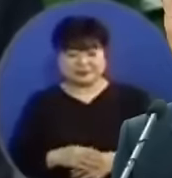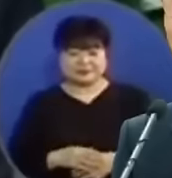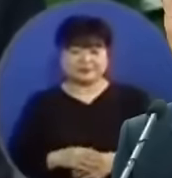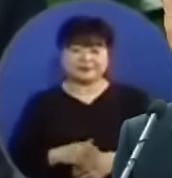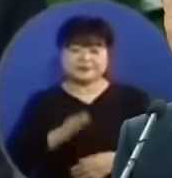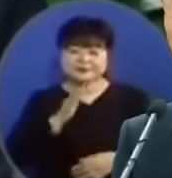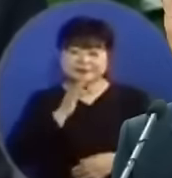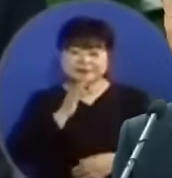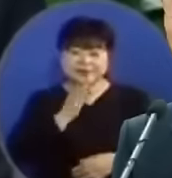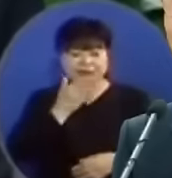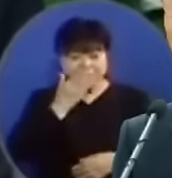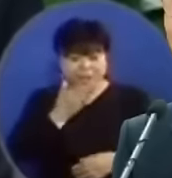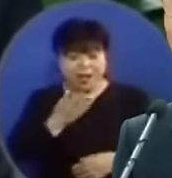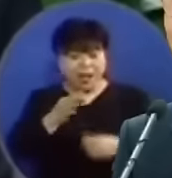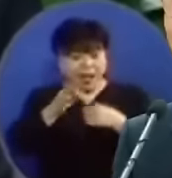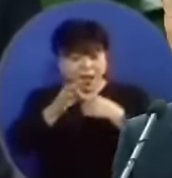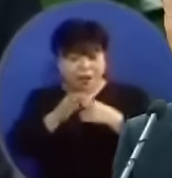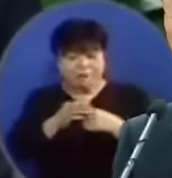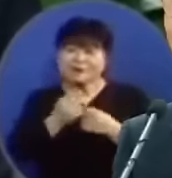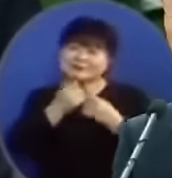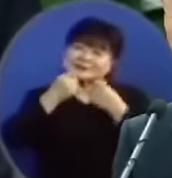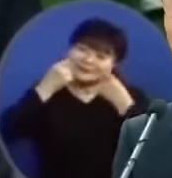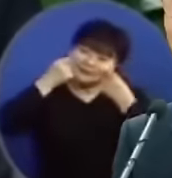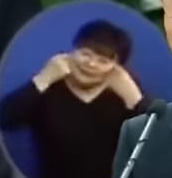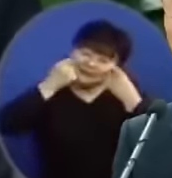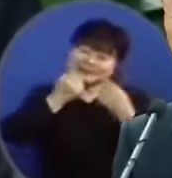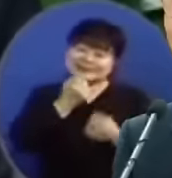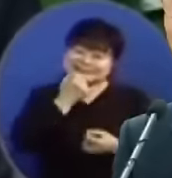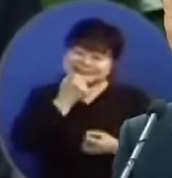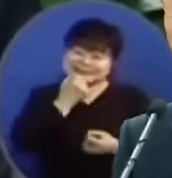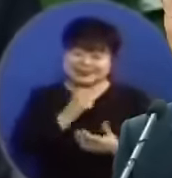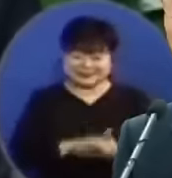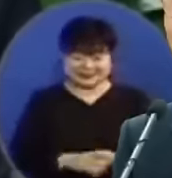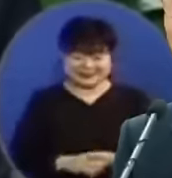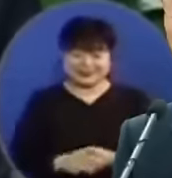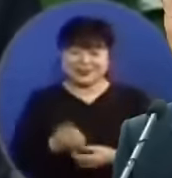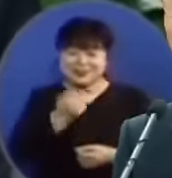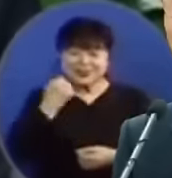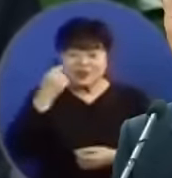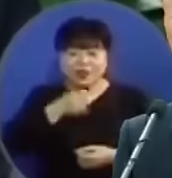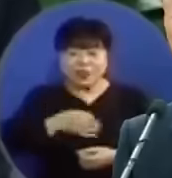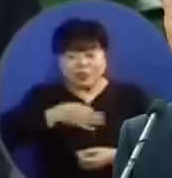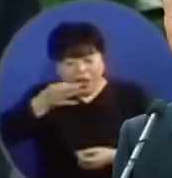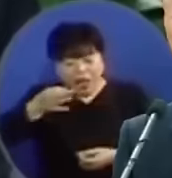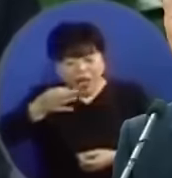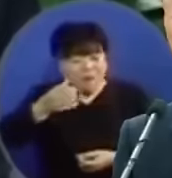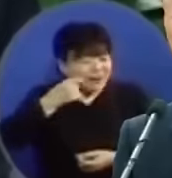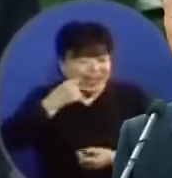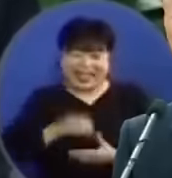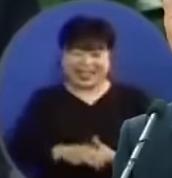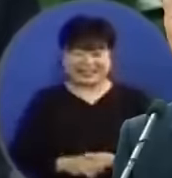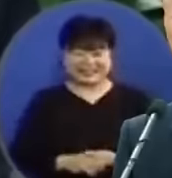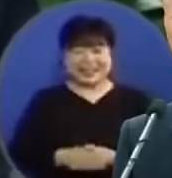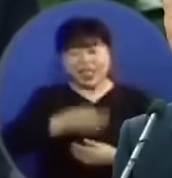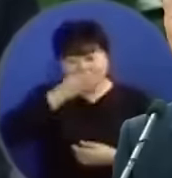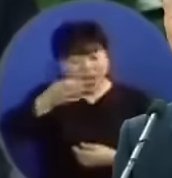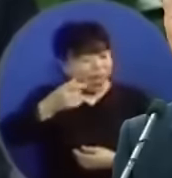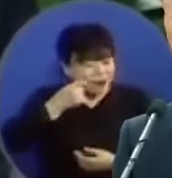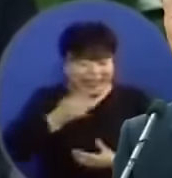것입니다. 할 수만 있으면 웃는 것이 좋습니다. 연말에도 웃는 얼굴에 뭐